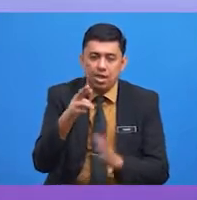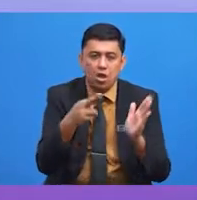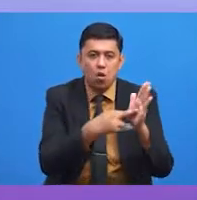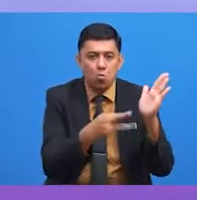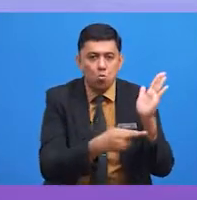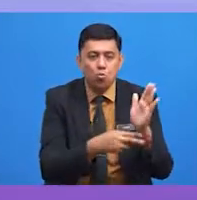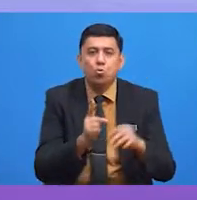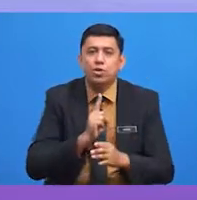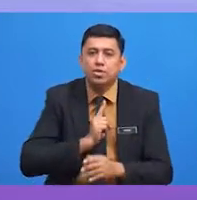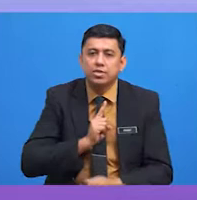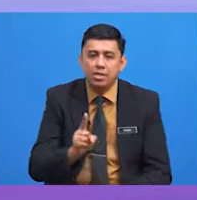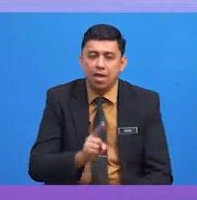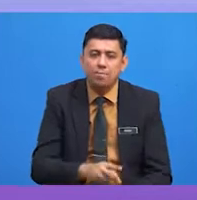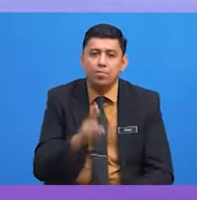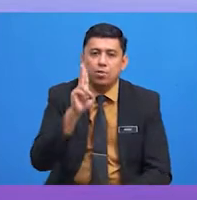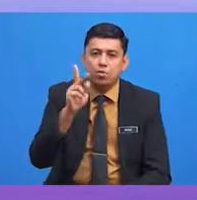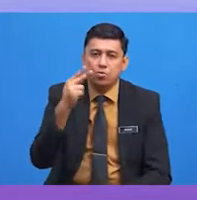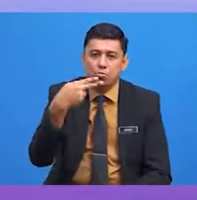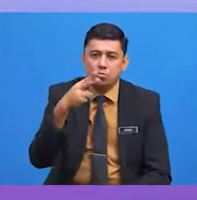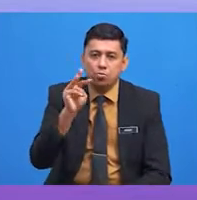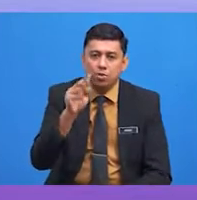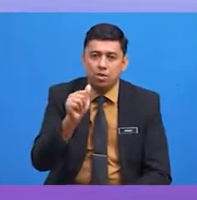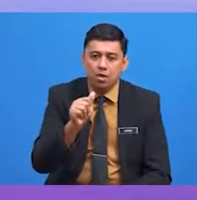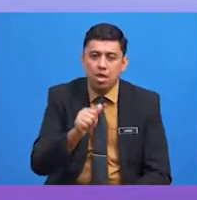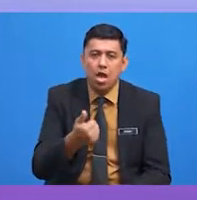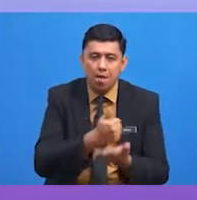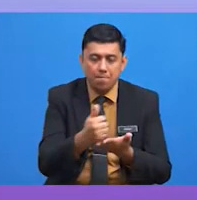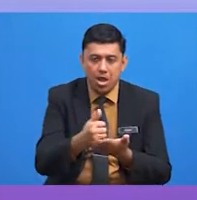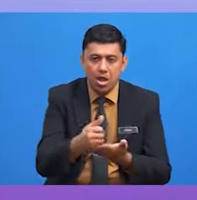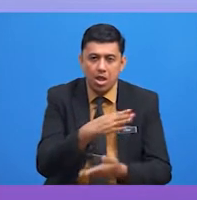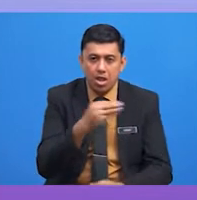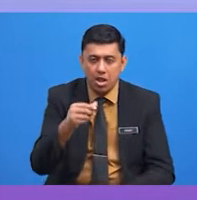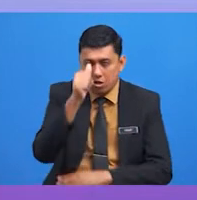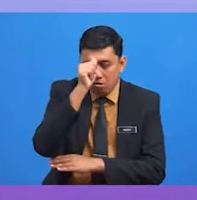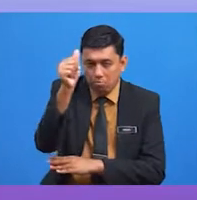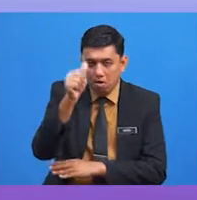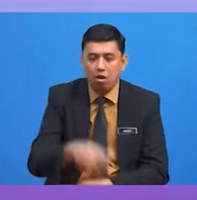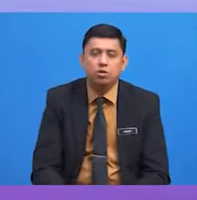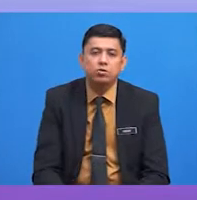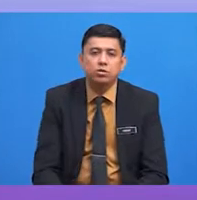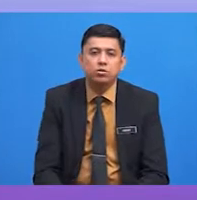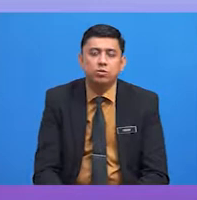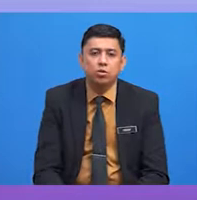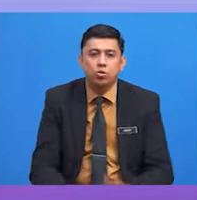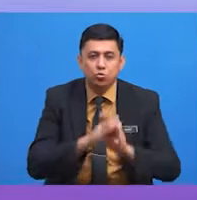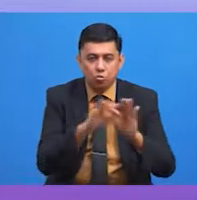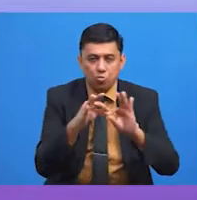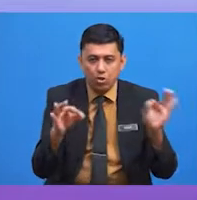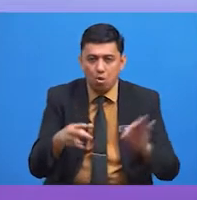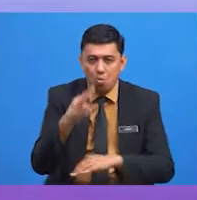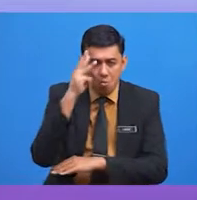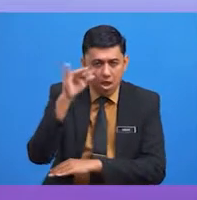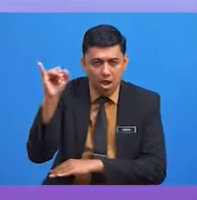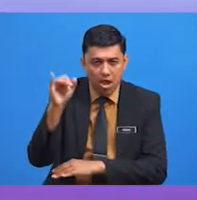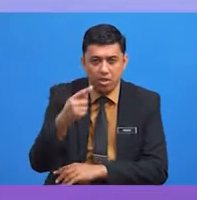ukhuwah, amanah, Allah. Contoh ayat, wahai Tuhan kami,